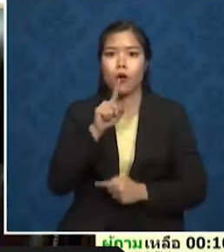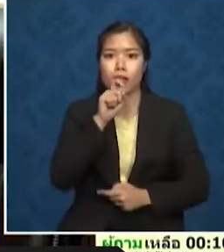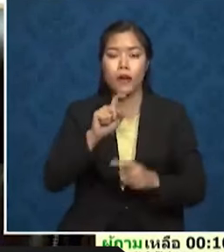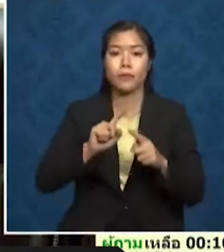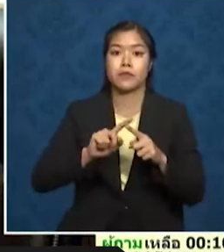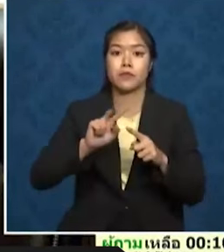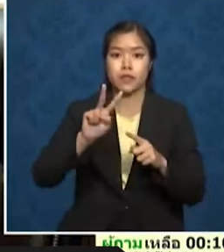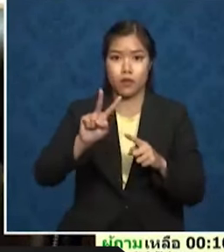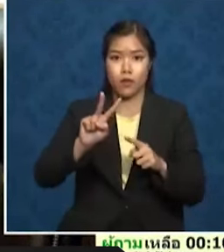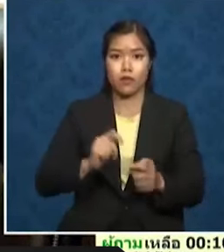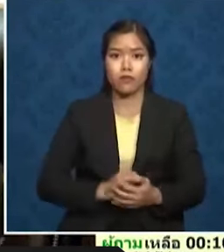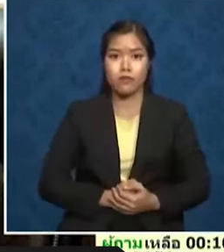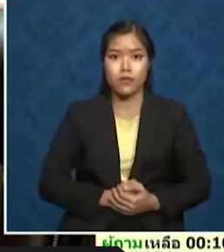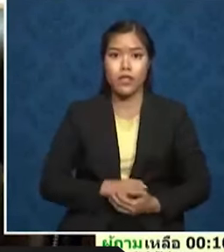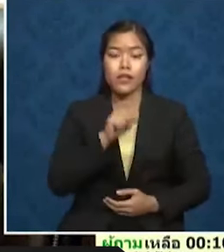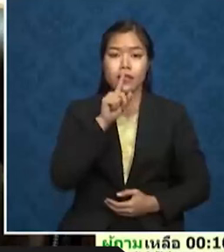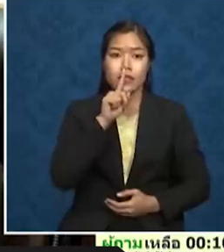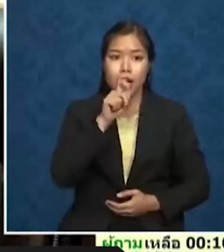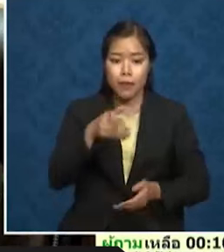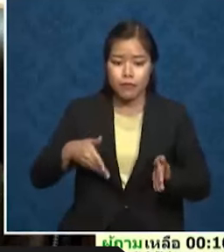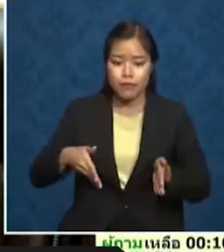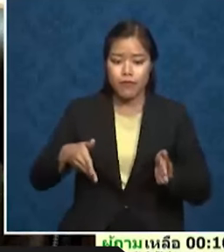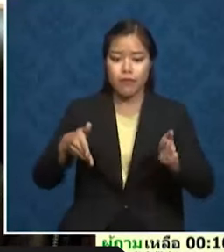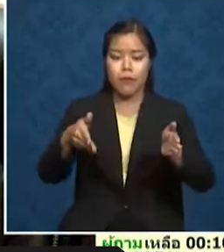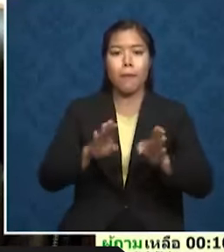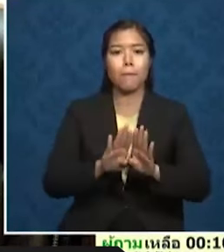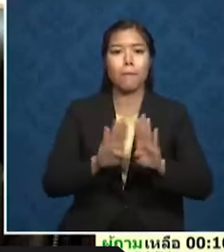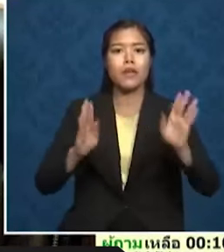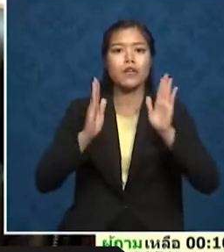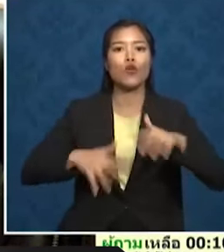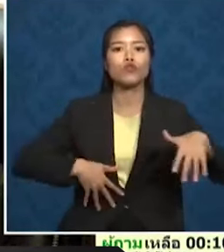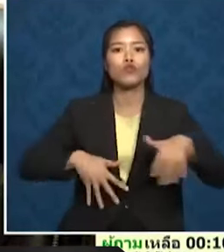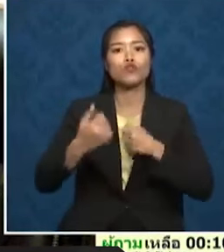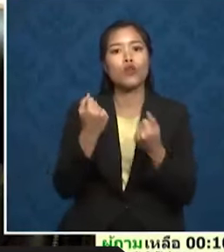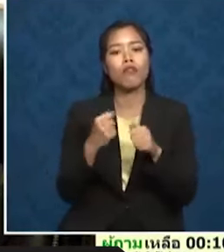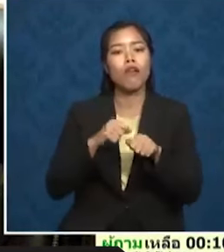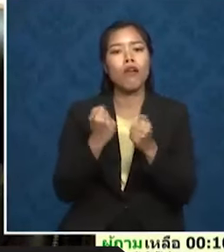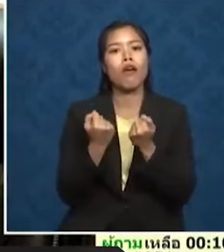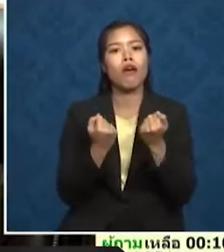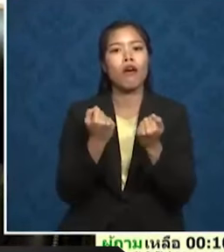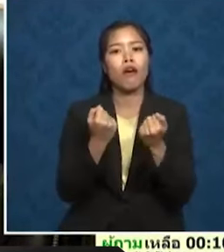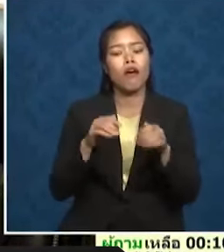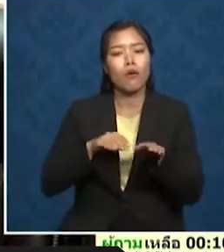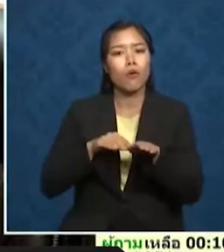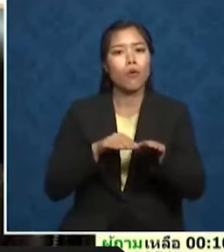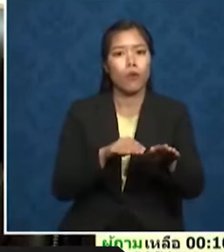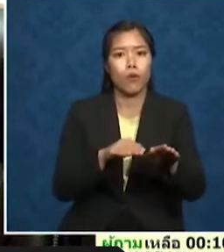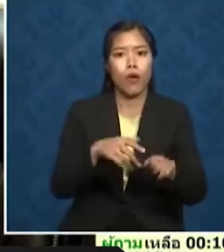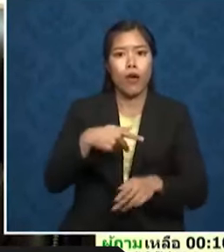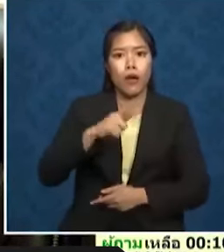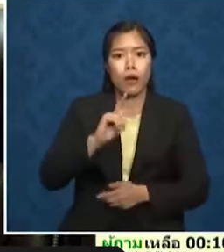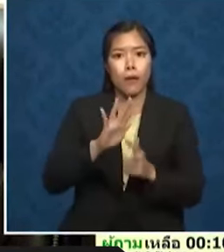ามว่าช่วงเส้นทางที่เปิดให้ประชาชนใช้ไปพรางก่อนคือช่วงปากช่องนครราชสี